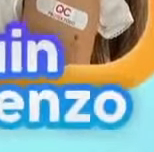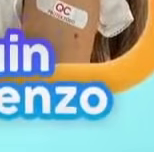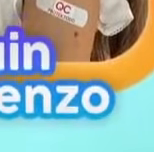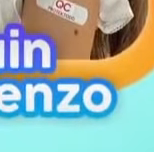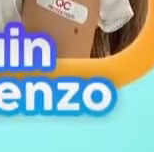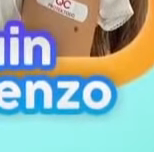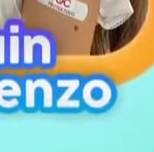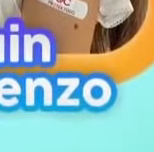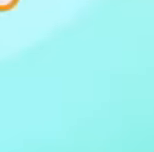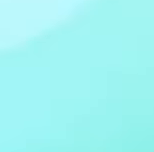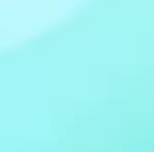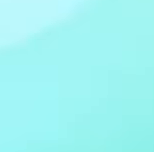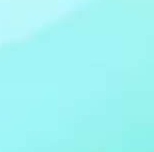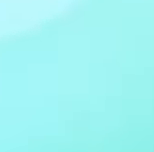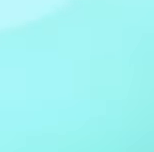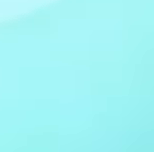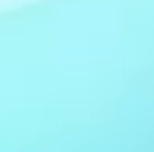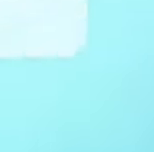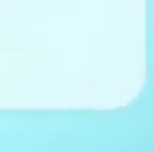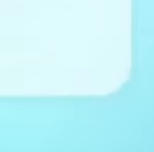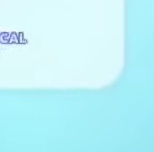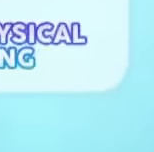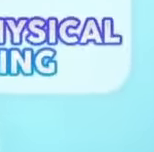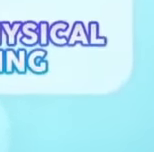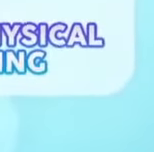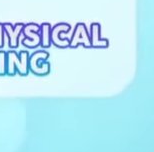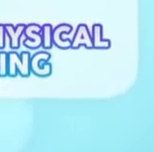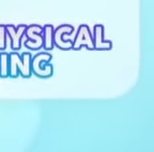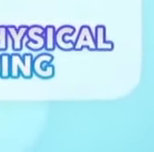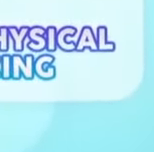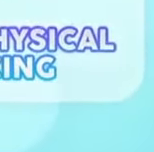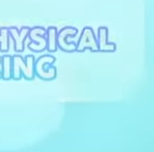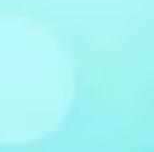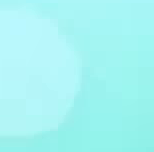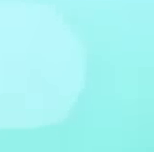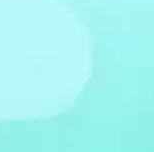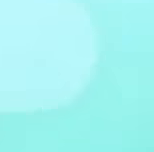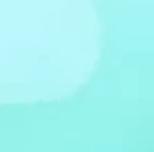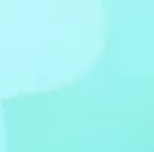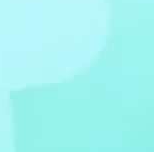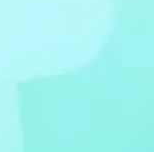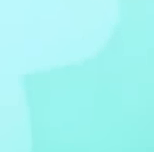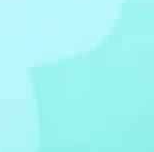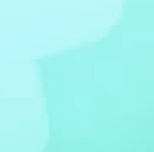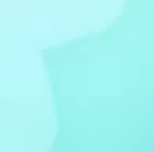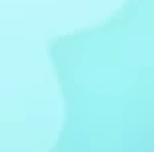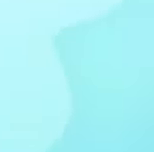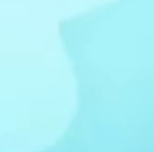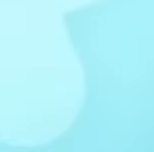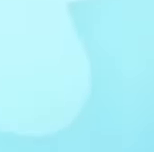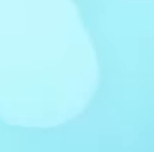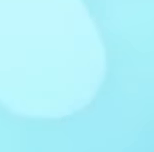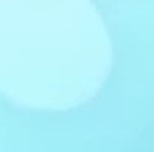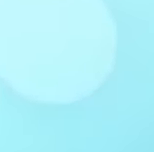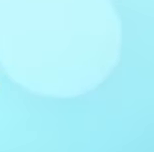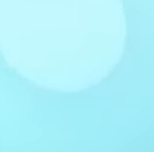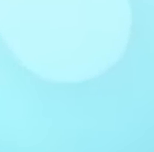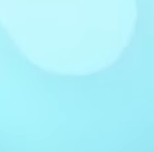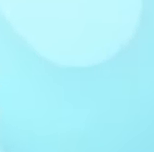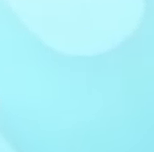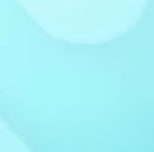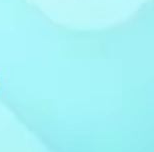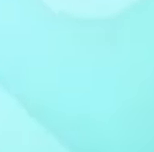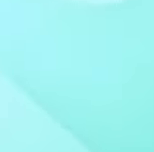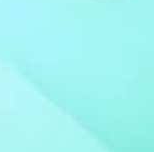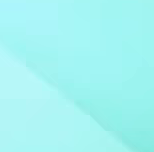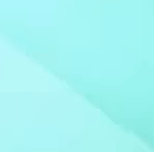huwag nang magpahuli. Always follow safety health protocols. Vaccines can save lives. Magpabakuna na